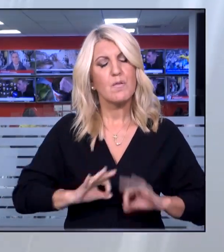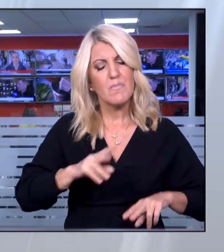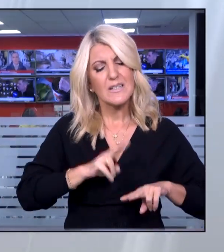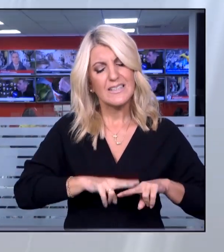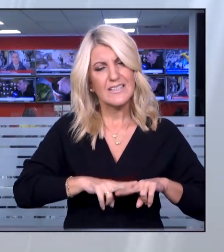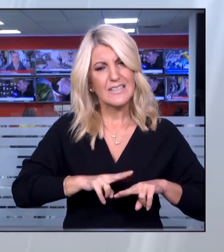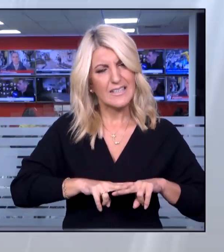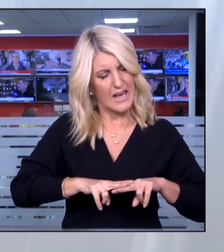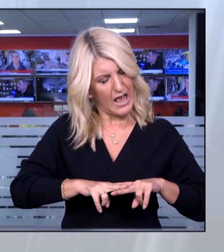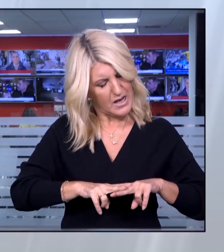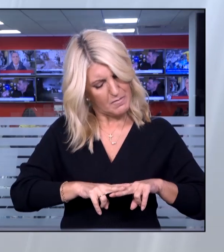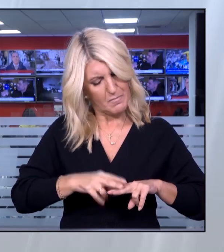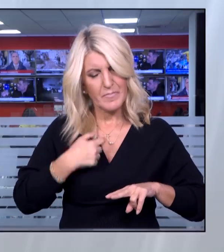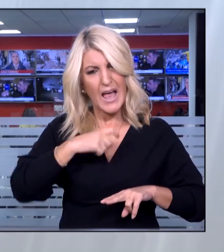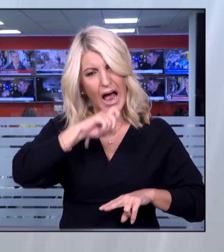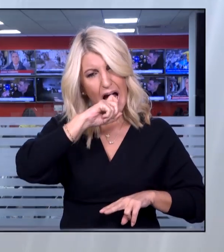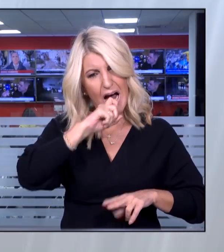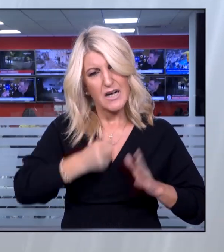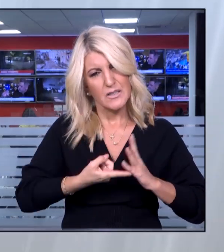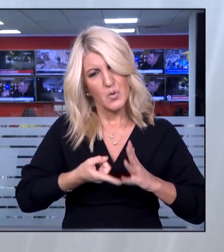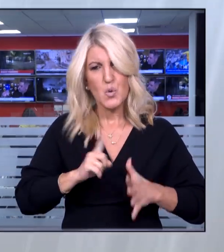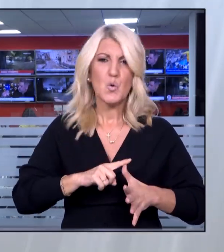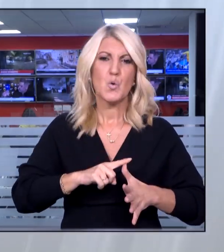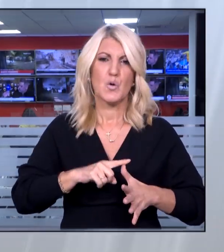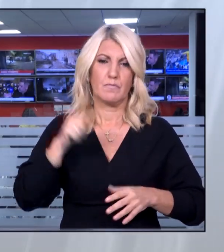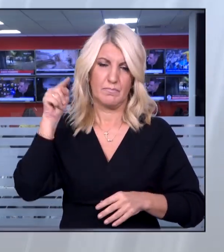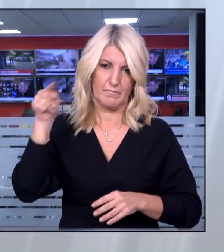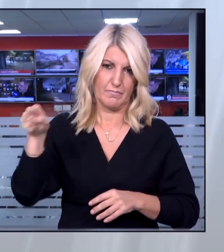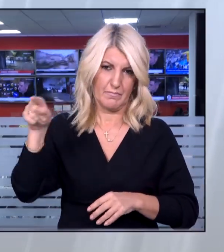του Συμβουλίου Ασφαλείας συγκαλείται απόψε.